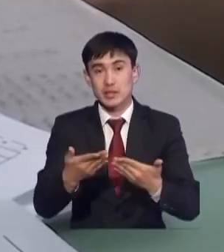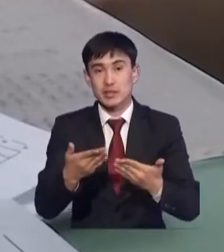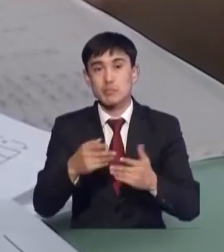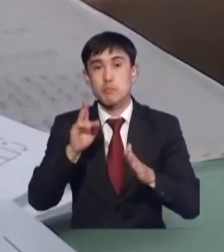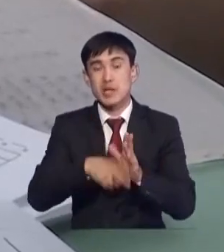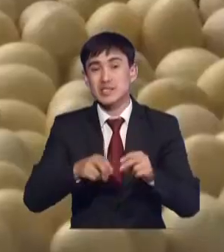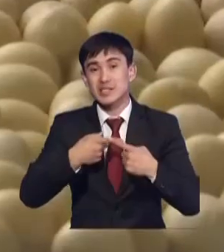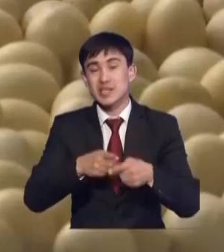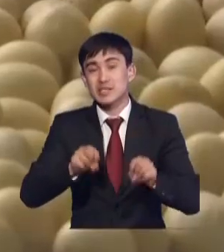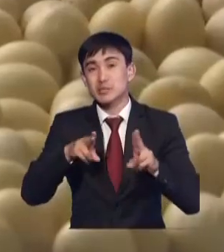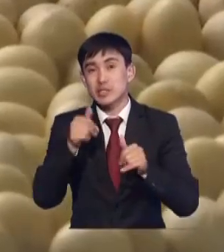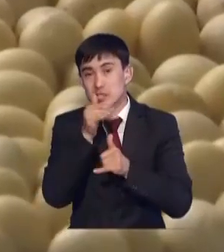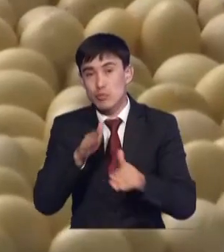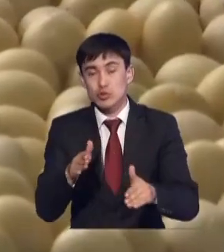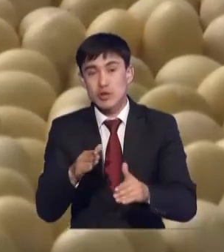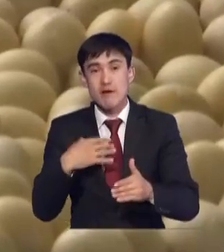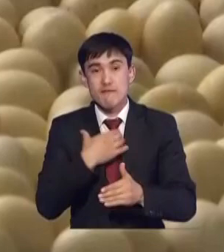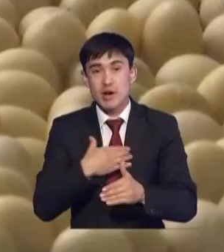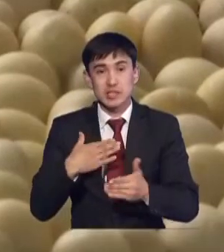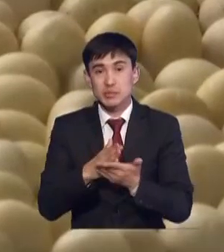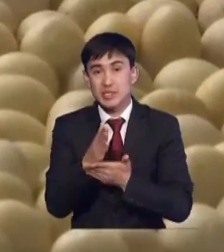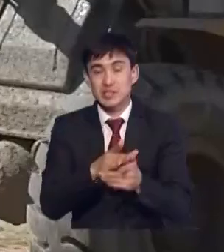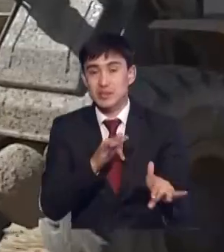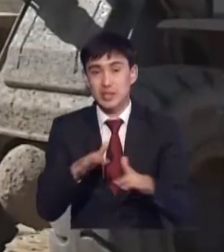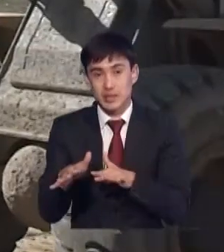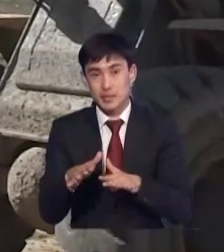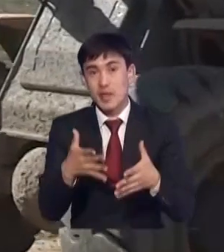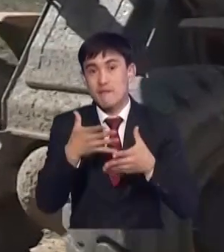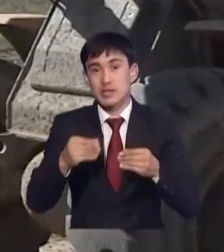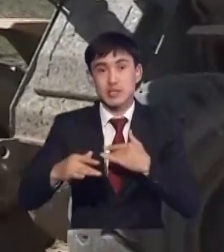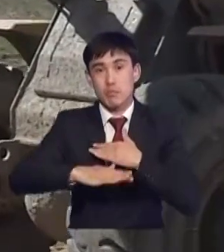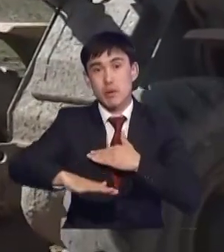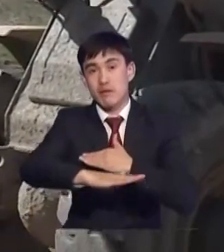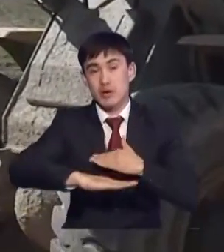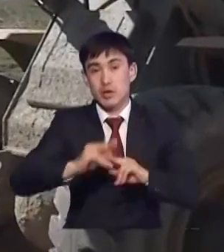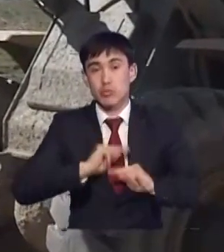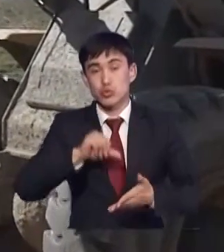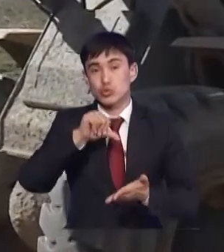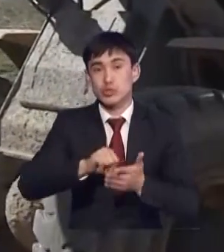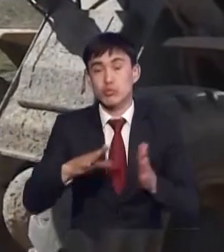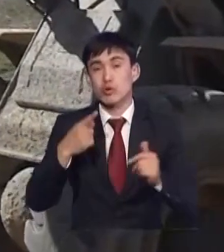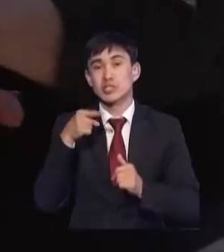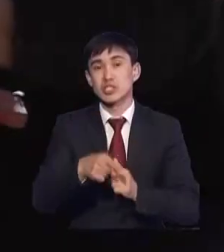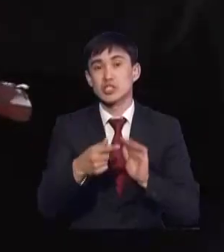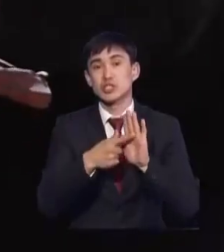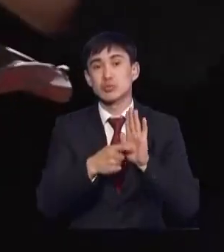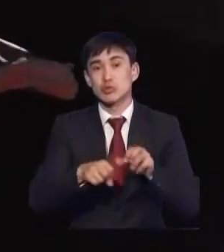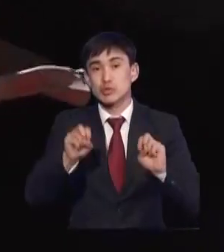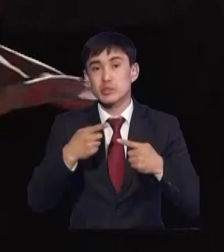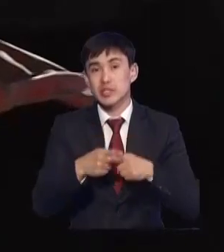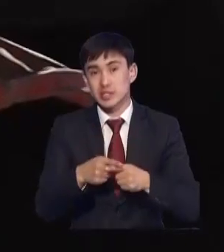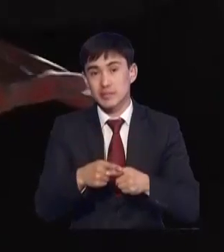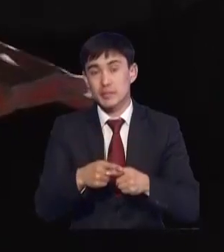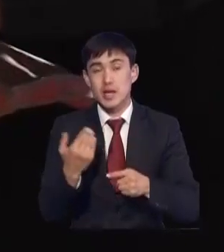техники и специалистов не обойтись в столь важном и стратегическом деле в весенних полевых работах участвует более 1700 единиц в первом